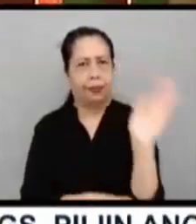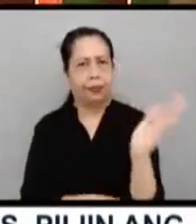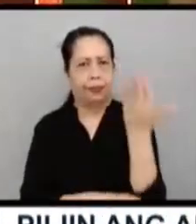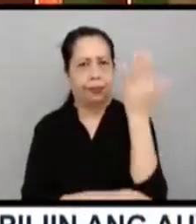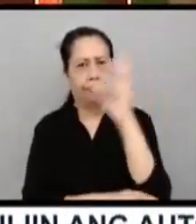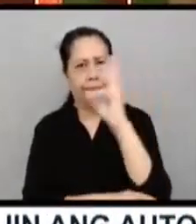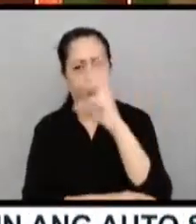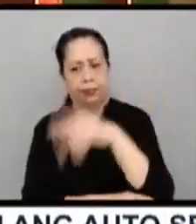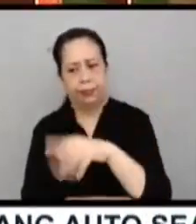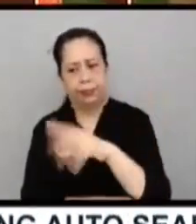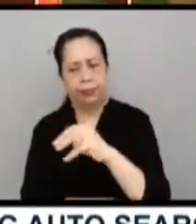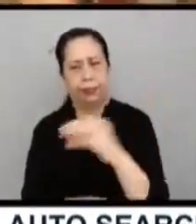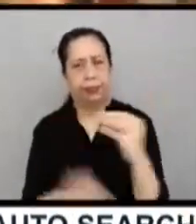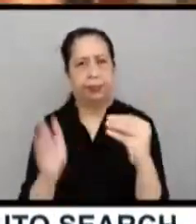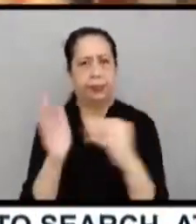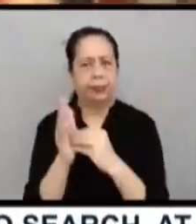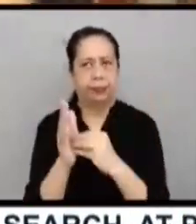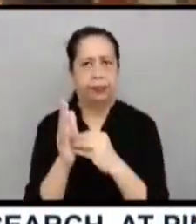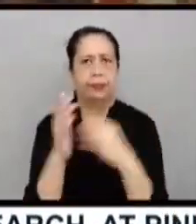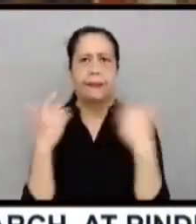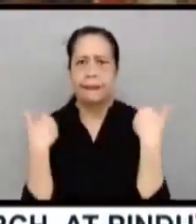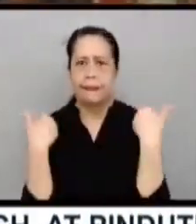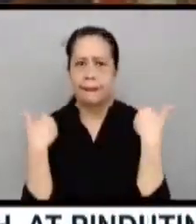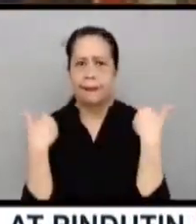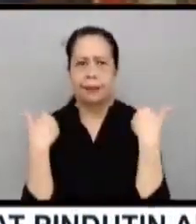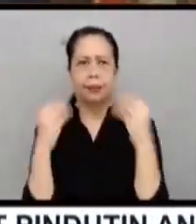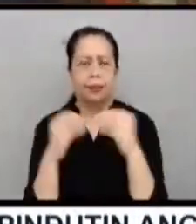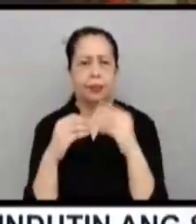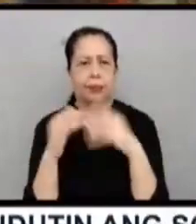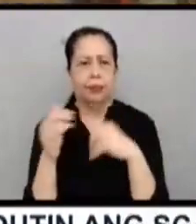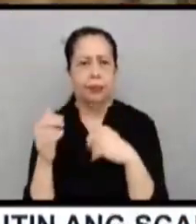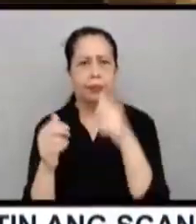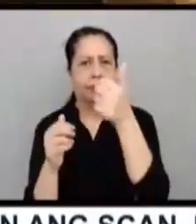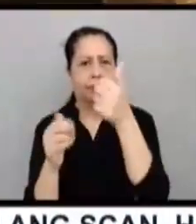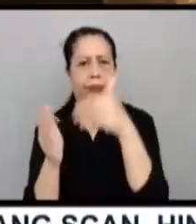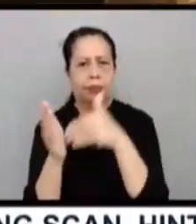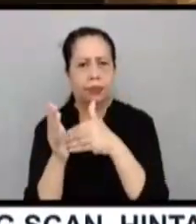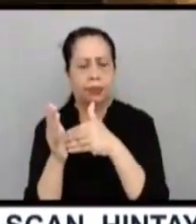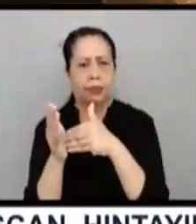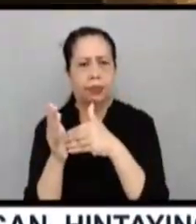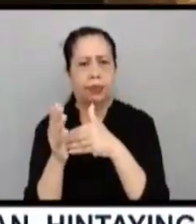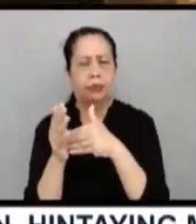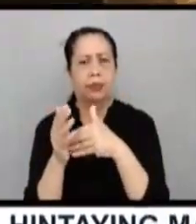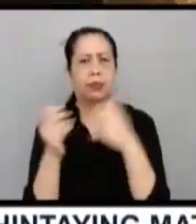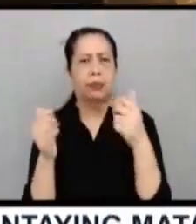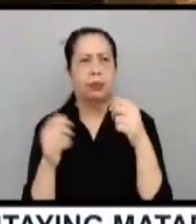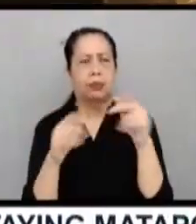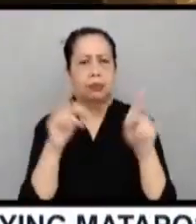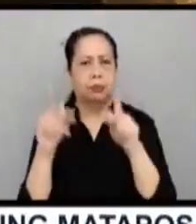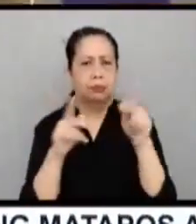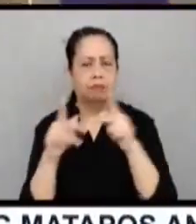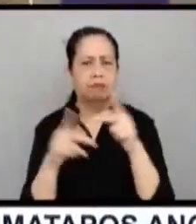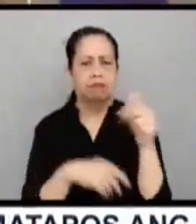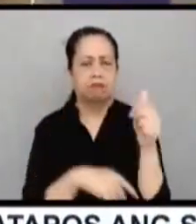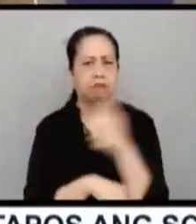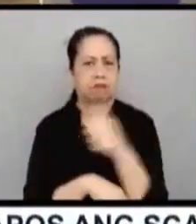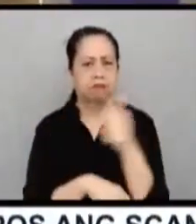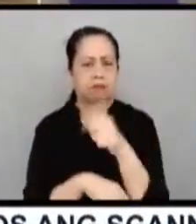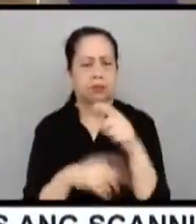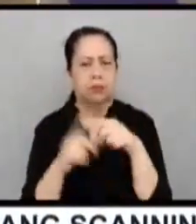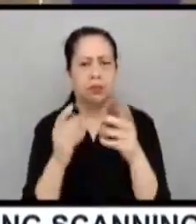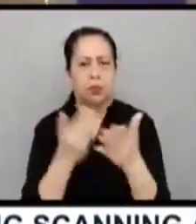6 p.m. nakapagtala sila ng mahigit 10,000 foot traffic. Pero nitong nakaraang Linggo, halos